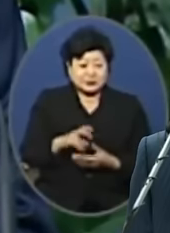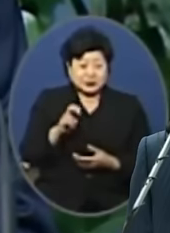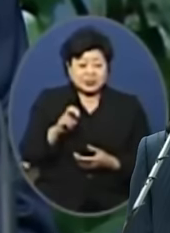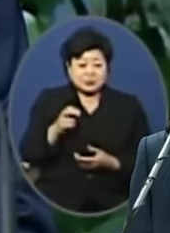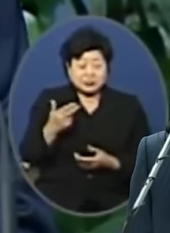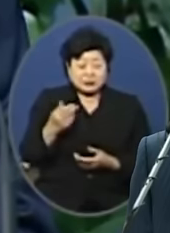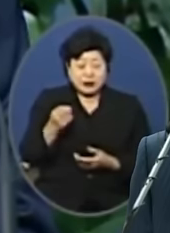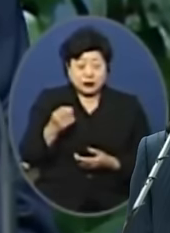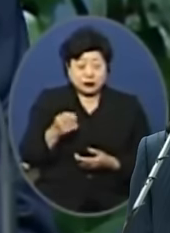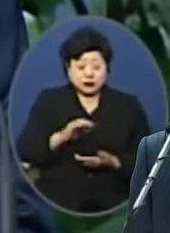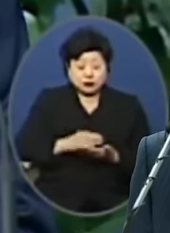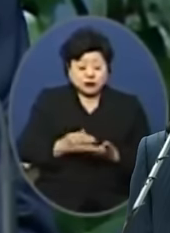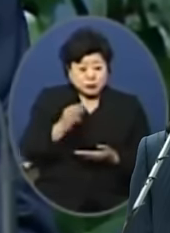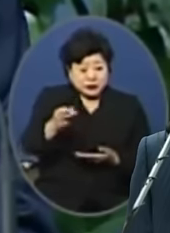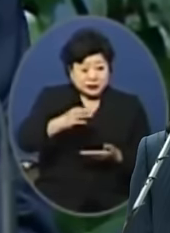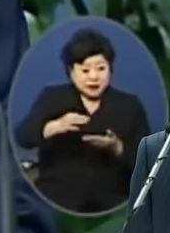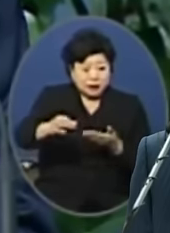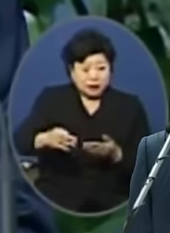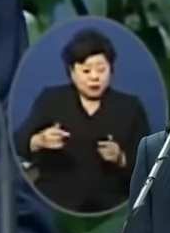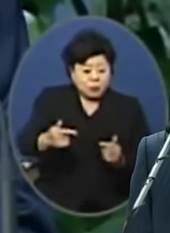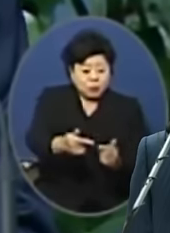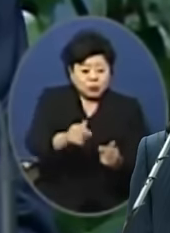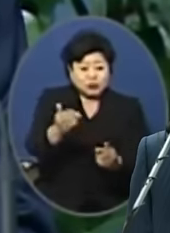27만 원밖에 안 들었어요.